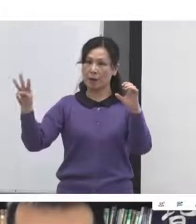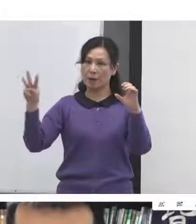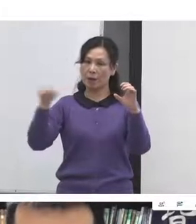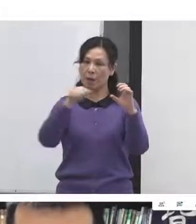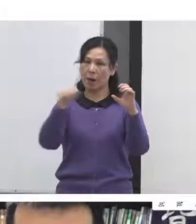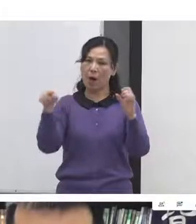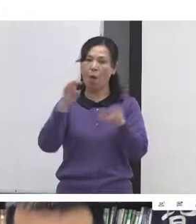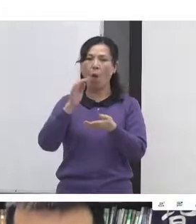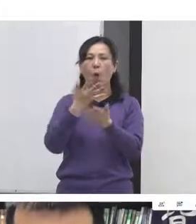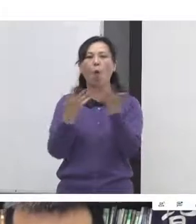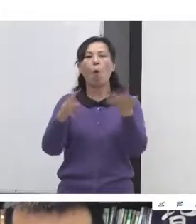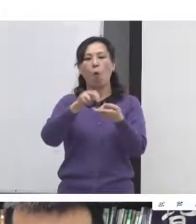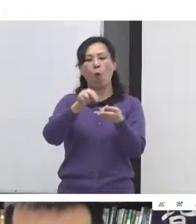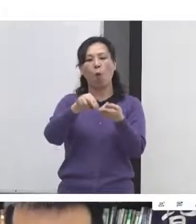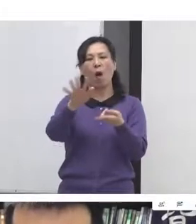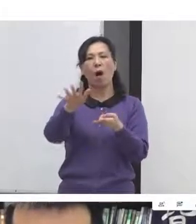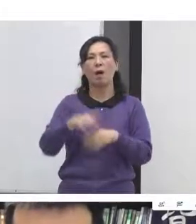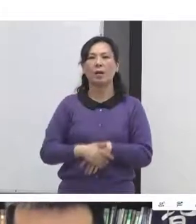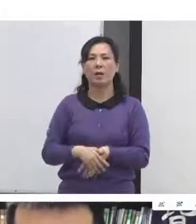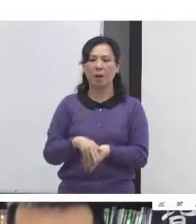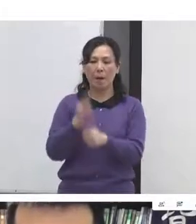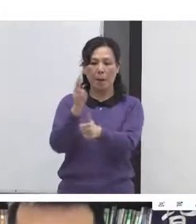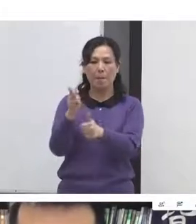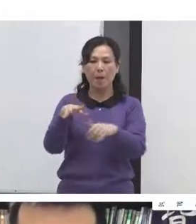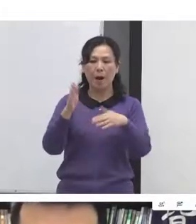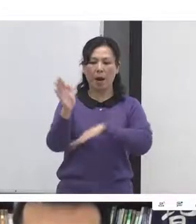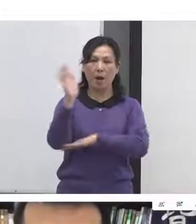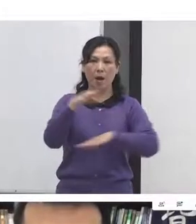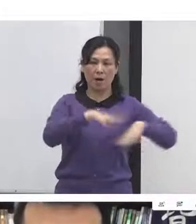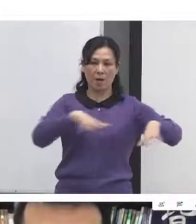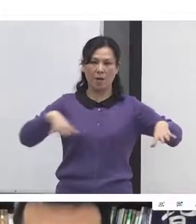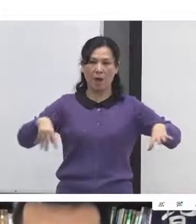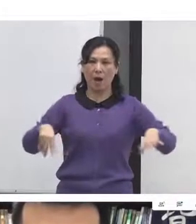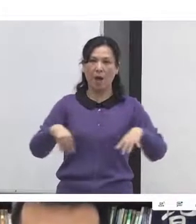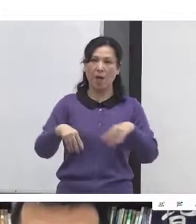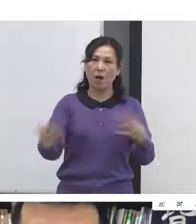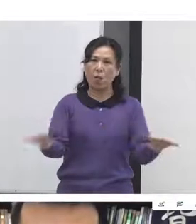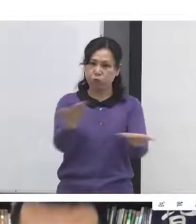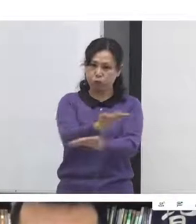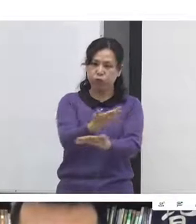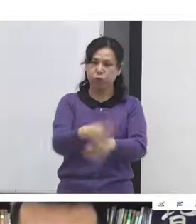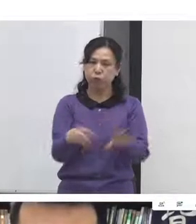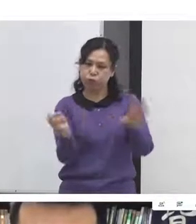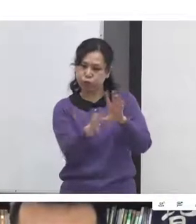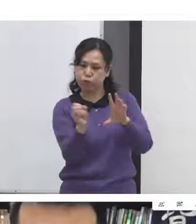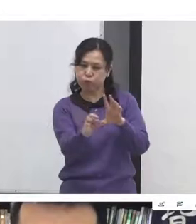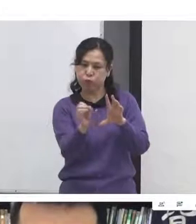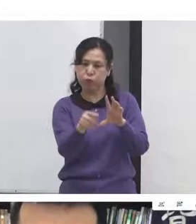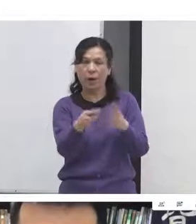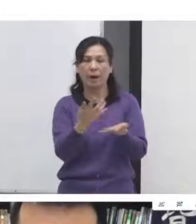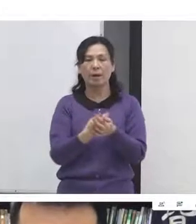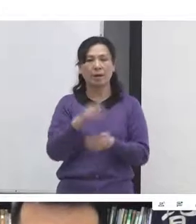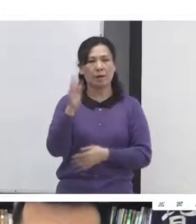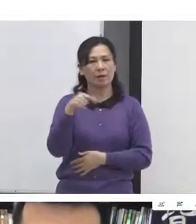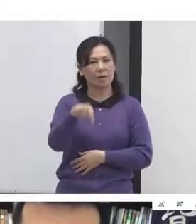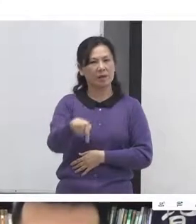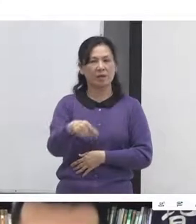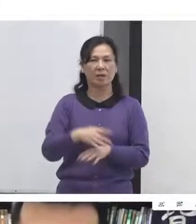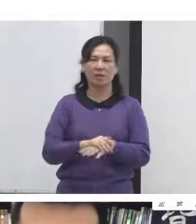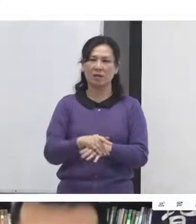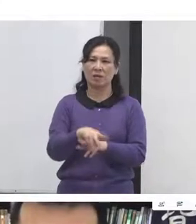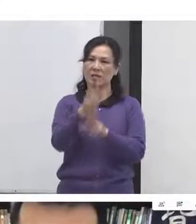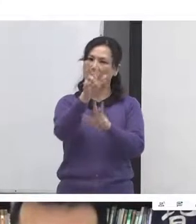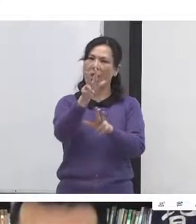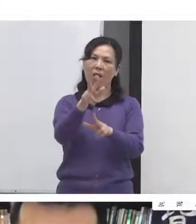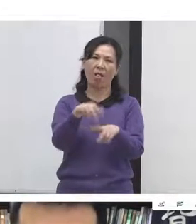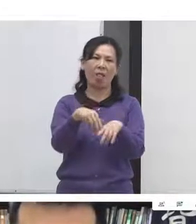一个网站，然后请各个政府里面去把他们需要交换的部分提出来。但是这样子的方式其实还不够确实啊，因